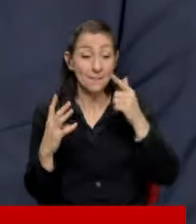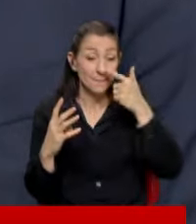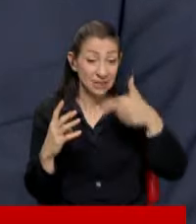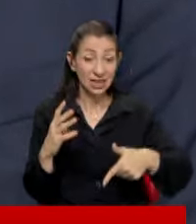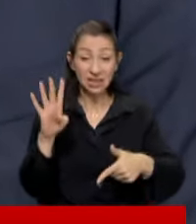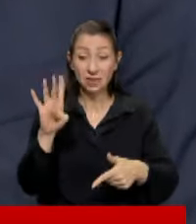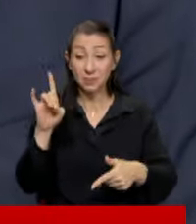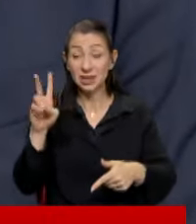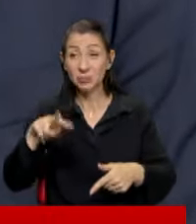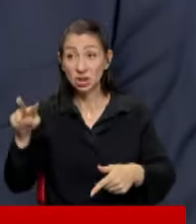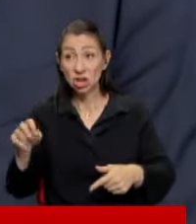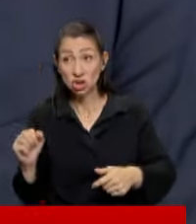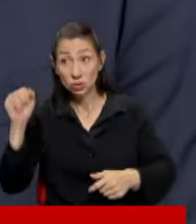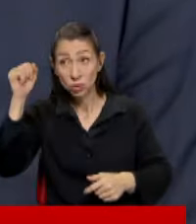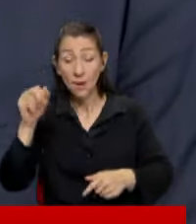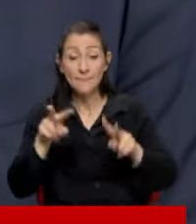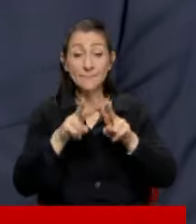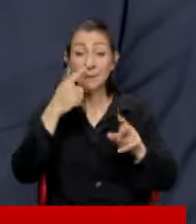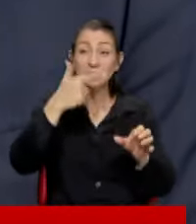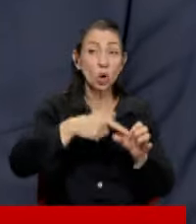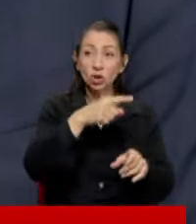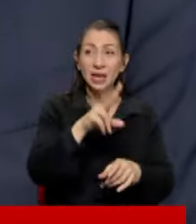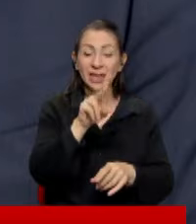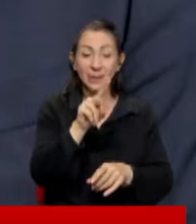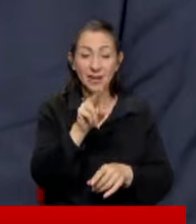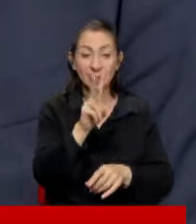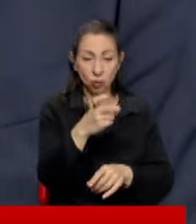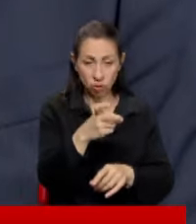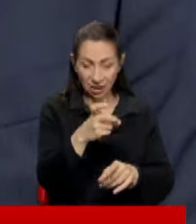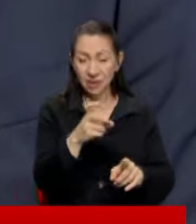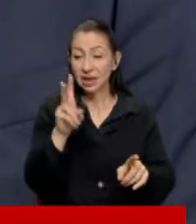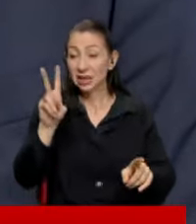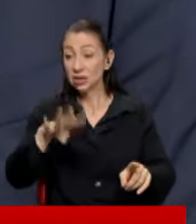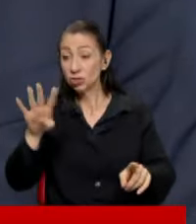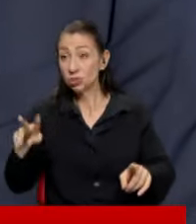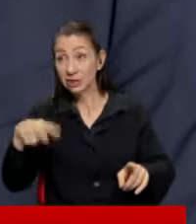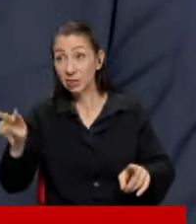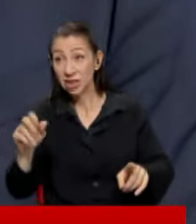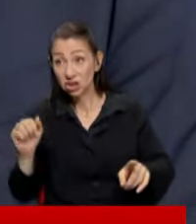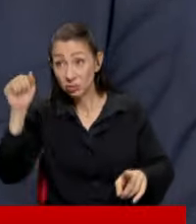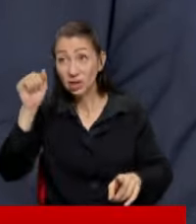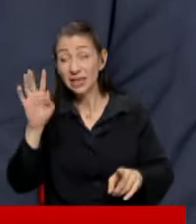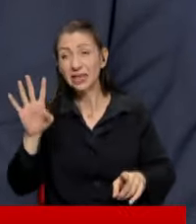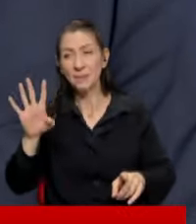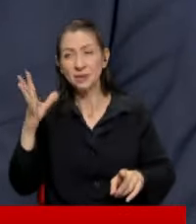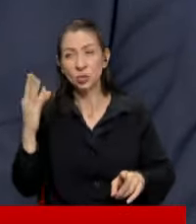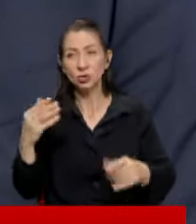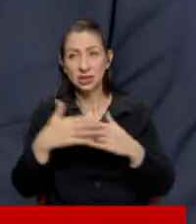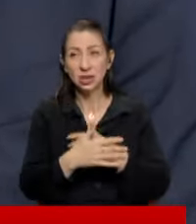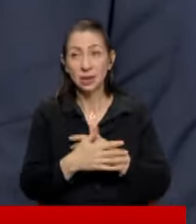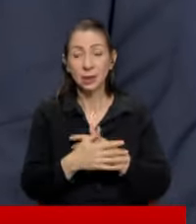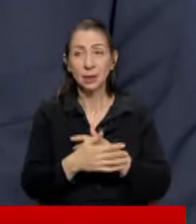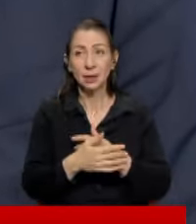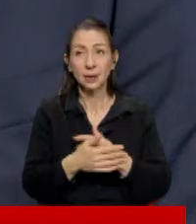41 22'ye çıkmış motorin 21 29'dan 44 27'ye çıkmış Hatta 45 oldu Yani